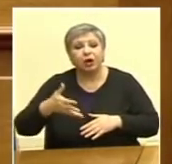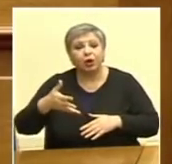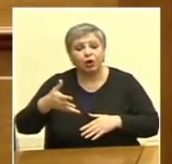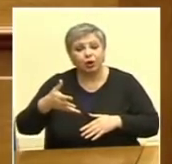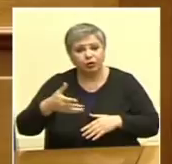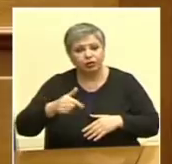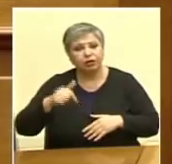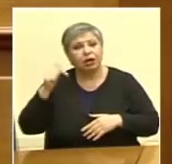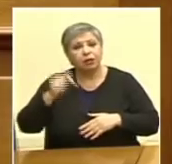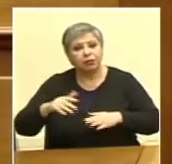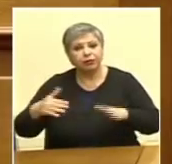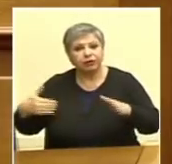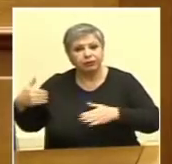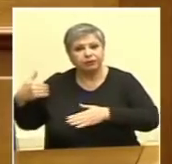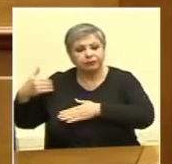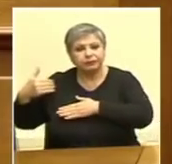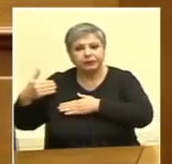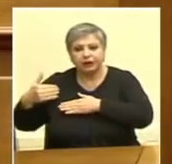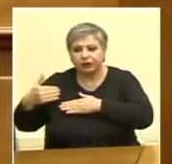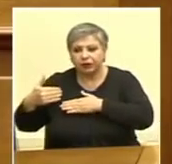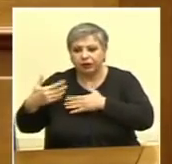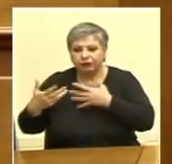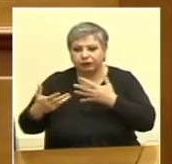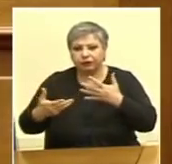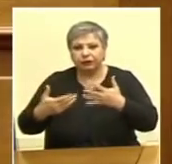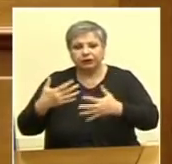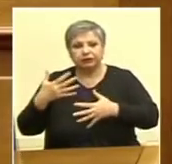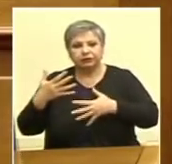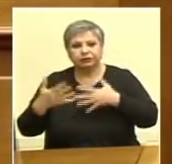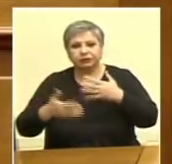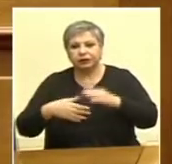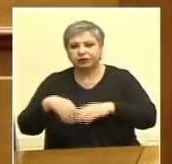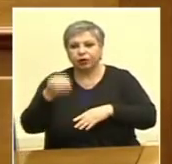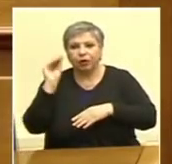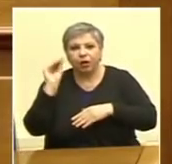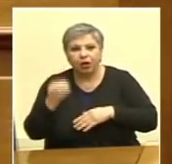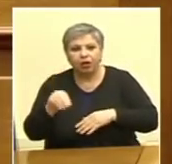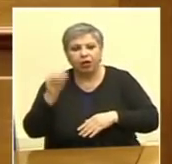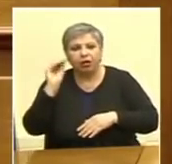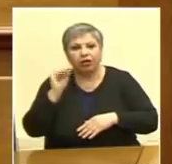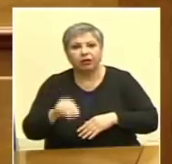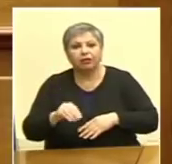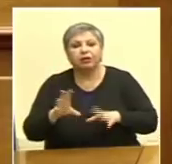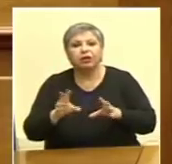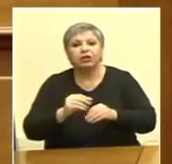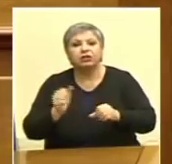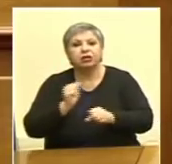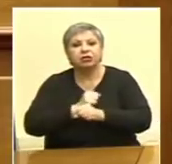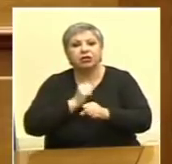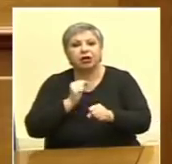της εκμετάλλευσης στην εργασία. Και μάλιστα το βίωσαν αυτό το σκληρό πρόσωπο και με τη βούλα του